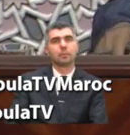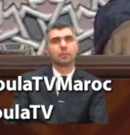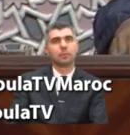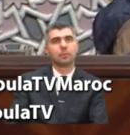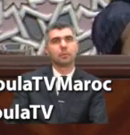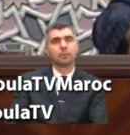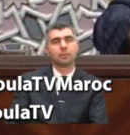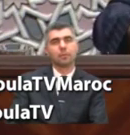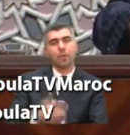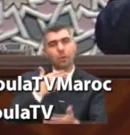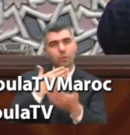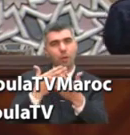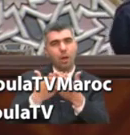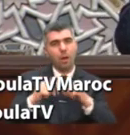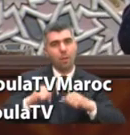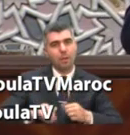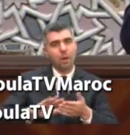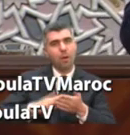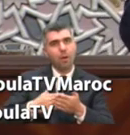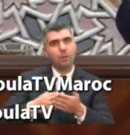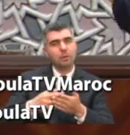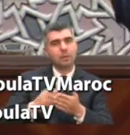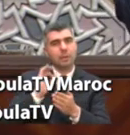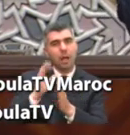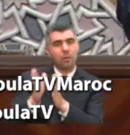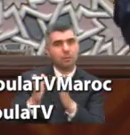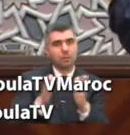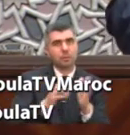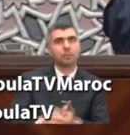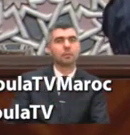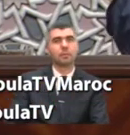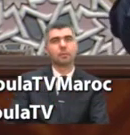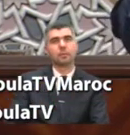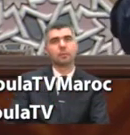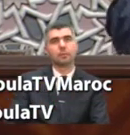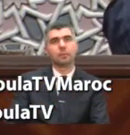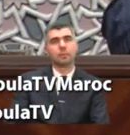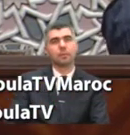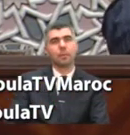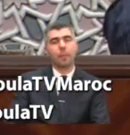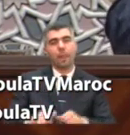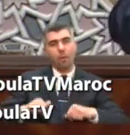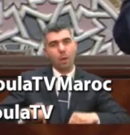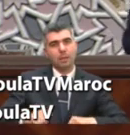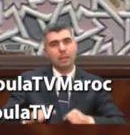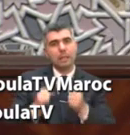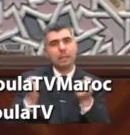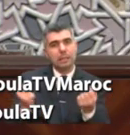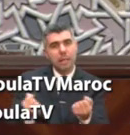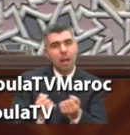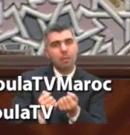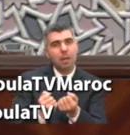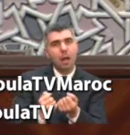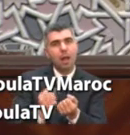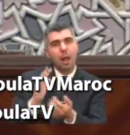سيد شكرا على حسن مساهمتكم سيد الوزير. نمر للقطاع الموالي وهو المكلف بالتنمية القروية والمياه